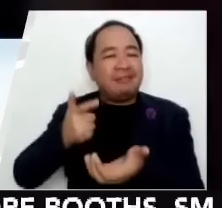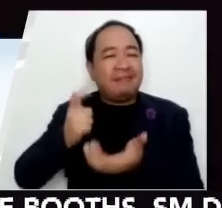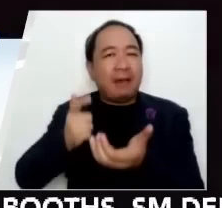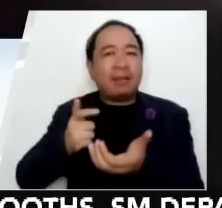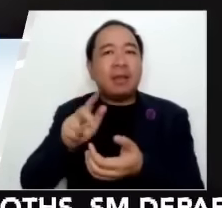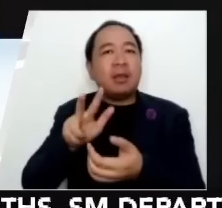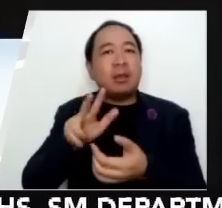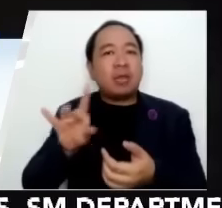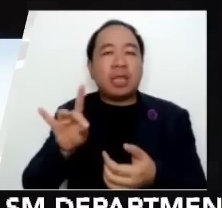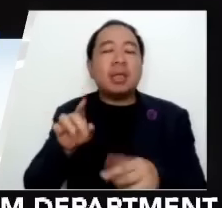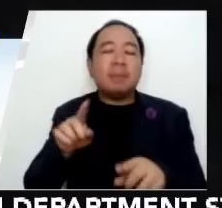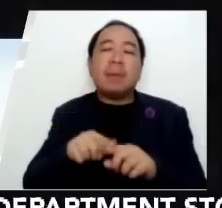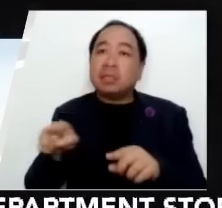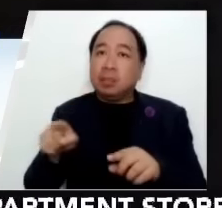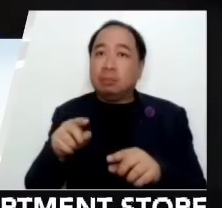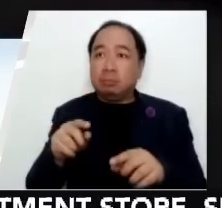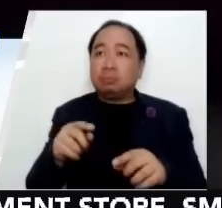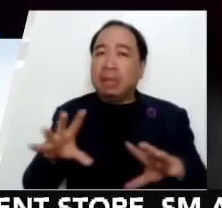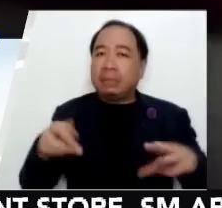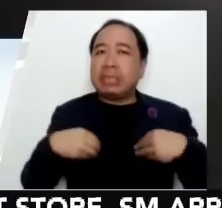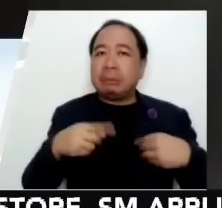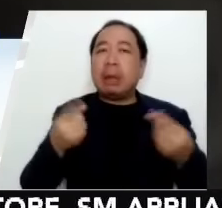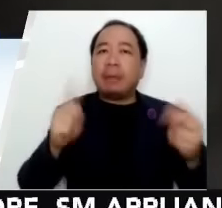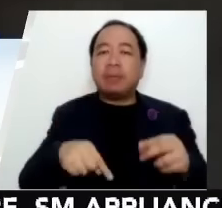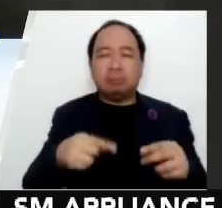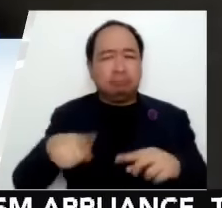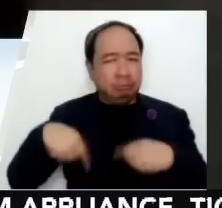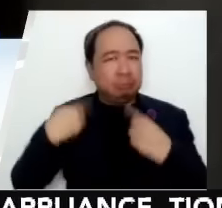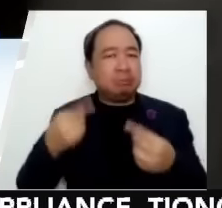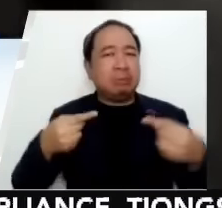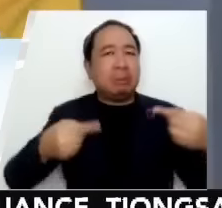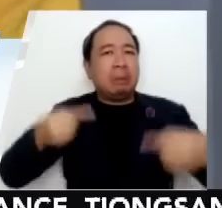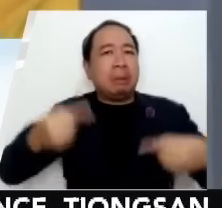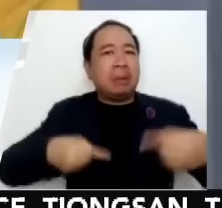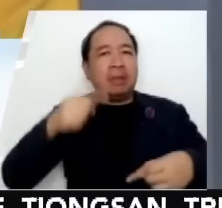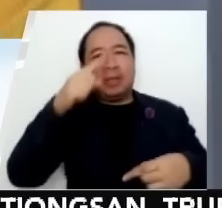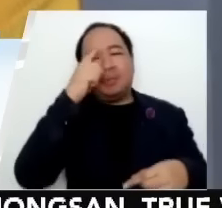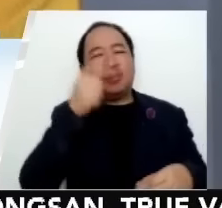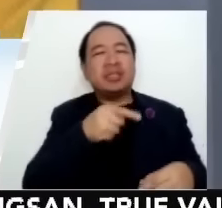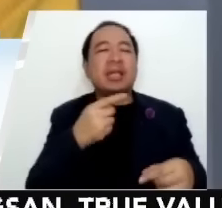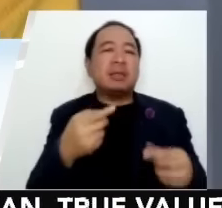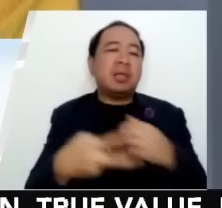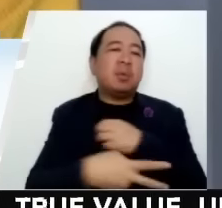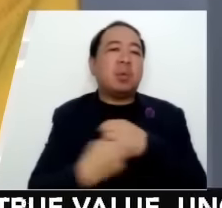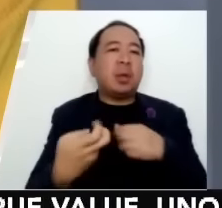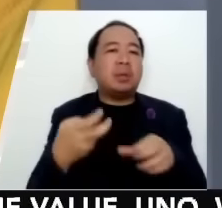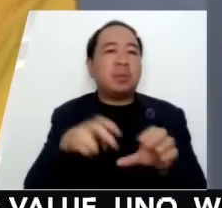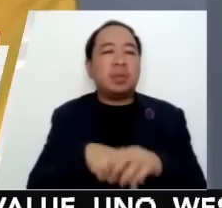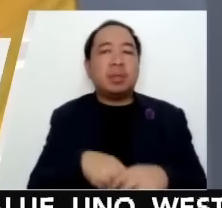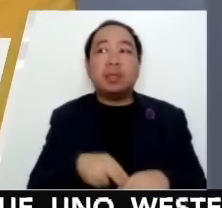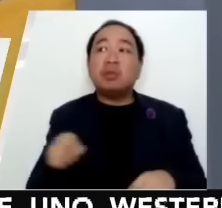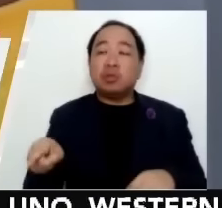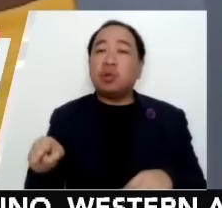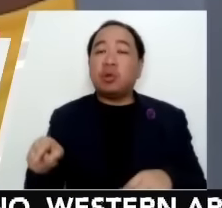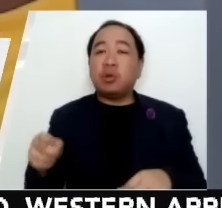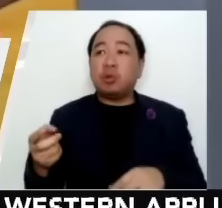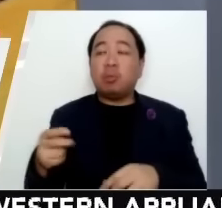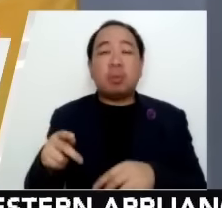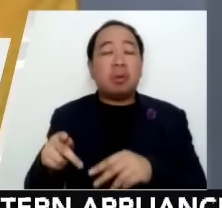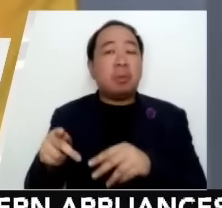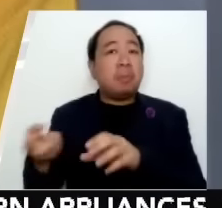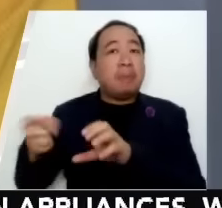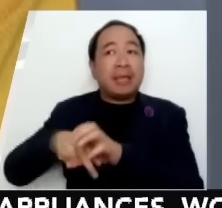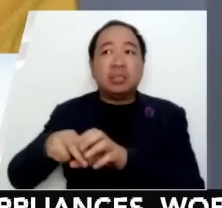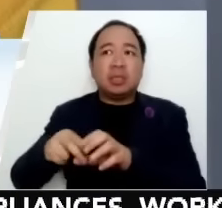nangyari. Matagal na nga raw silang maialitan ng biktima dahil sa away sa pasahero. Ako na po tinawag ng pasahero eh. Dahil inaagaw niya